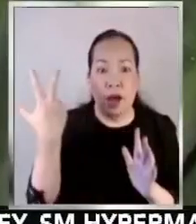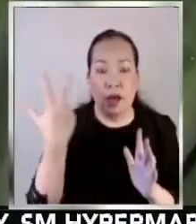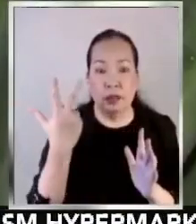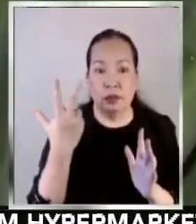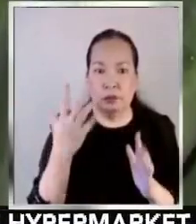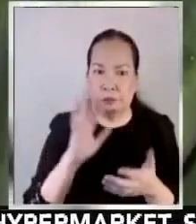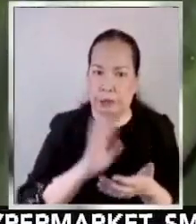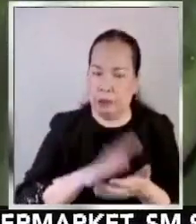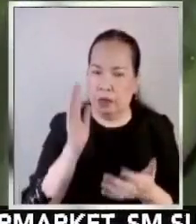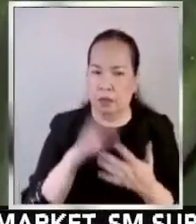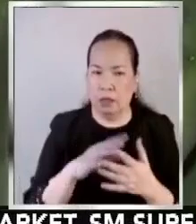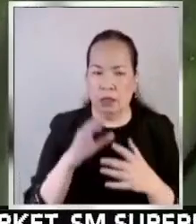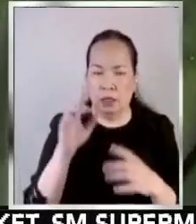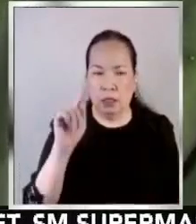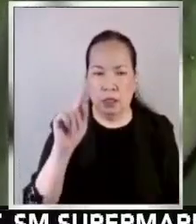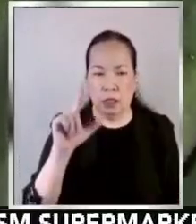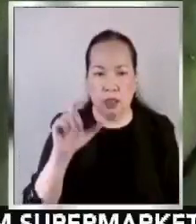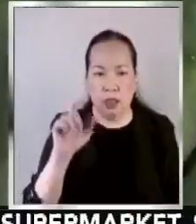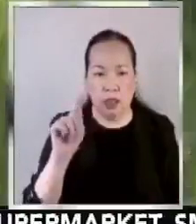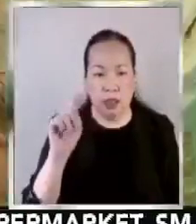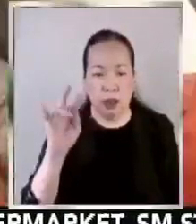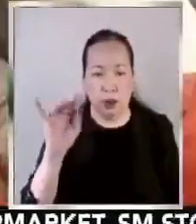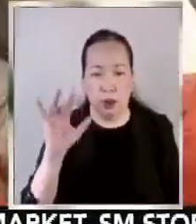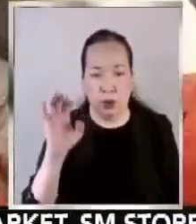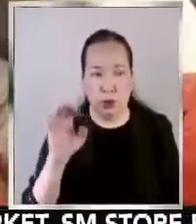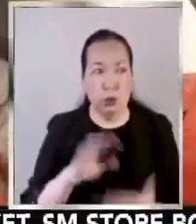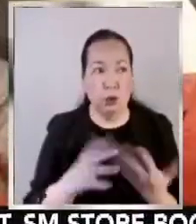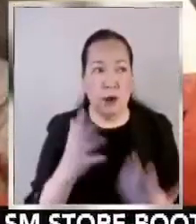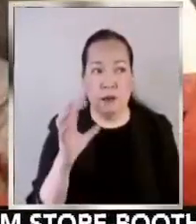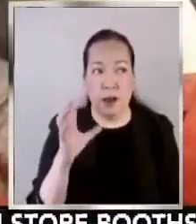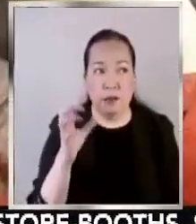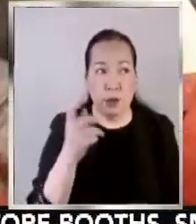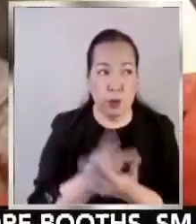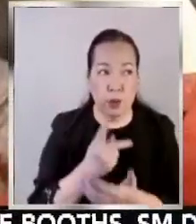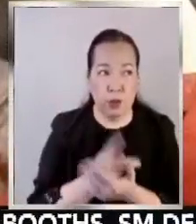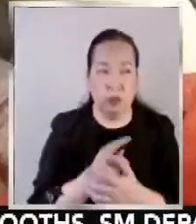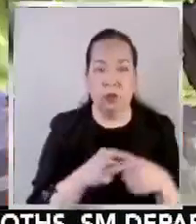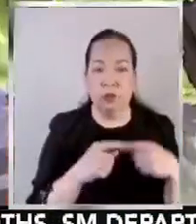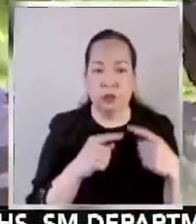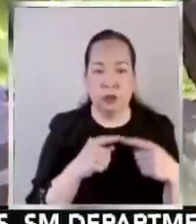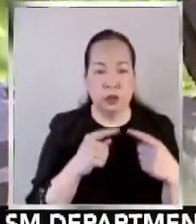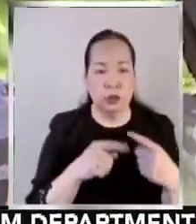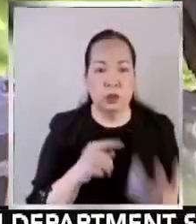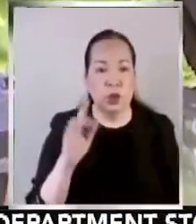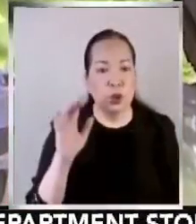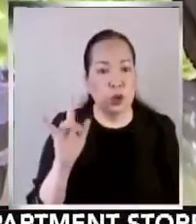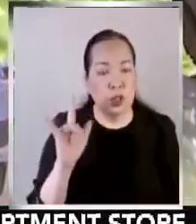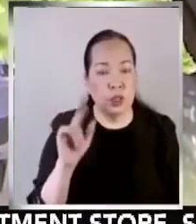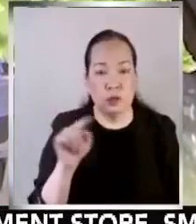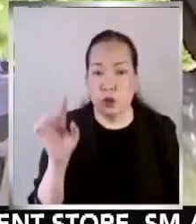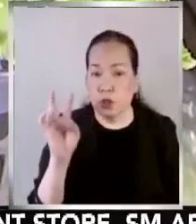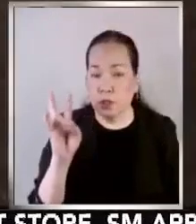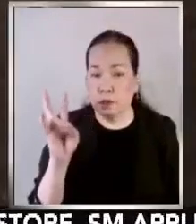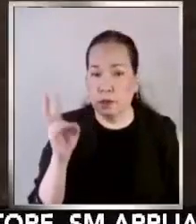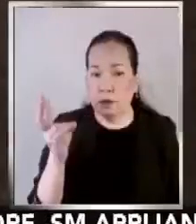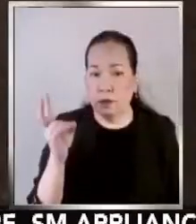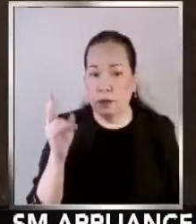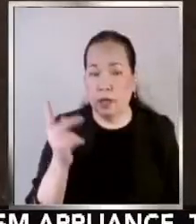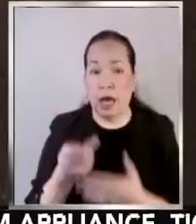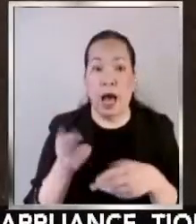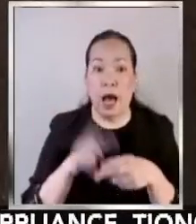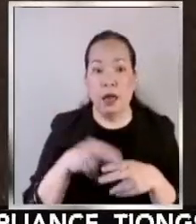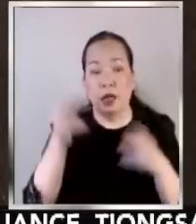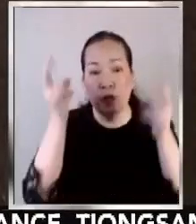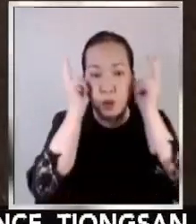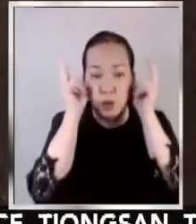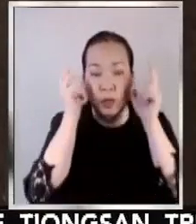nasa humigit kumulang 500 piso na. 25 hanggang 70 pesos ang itinaas ng presyo ng ibang gulay mula Benguet sa